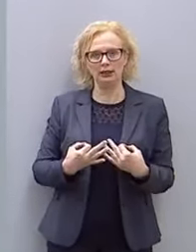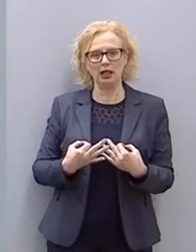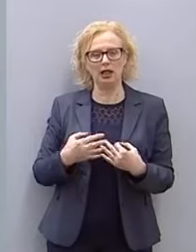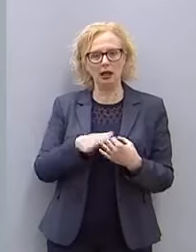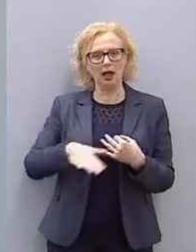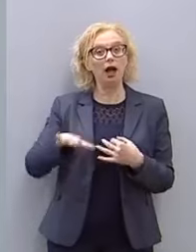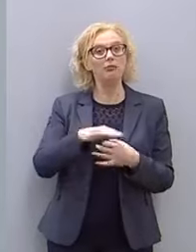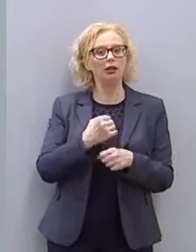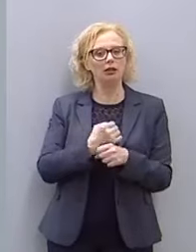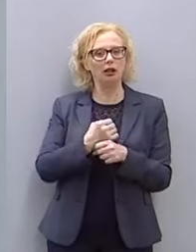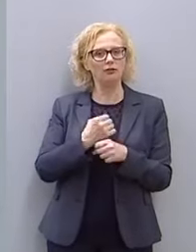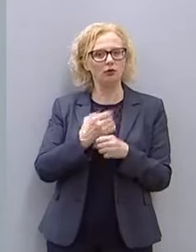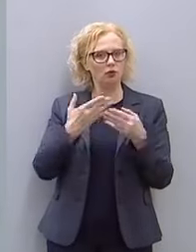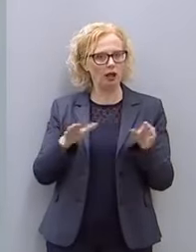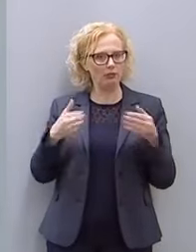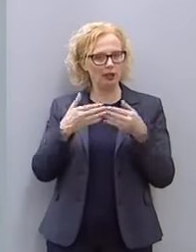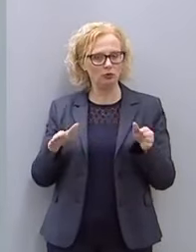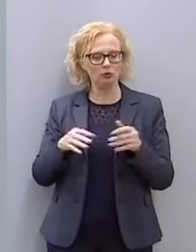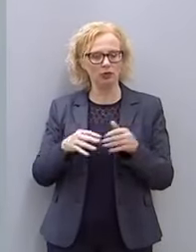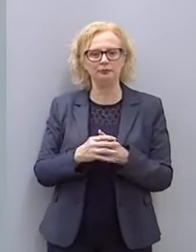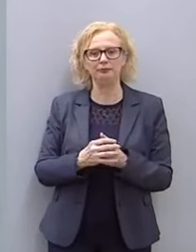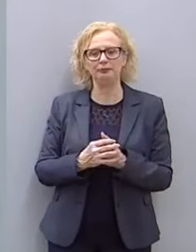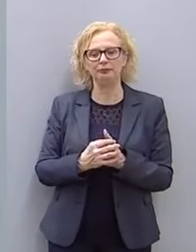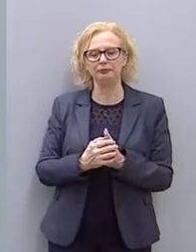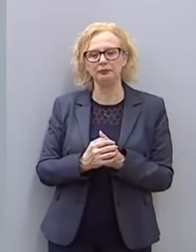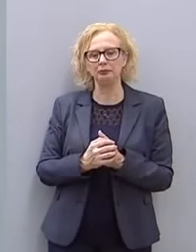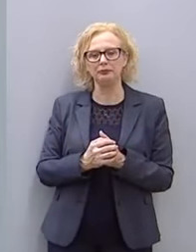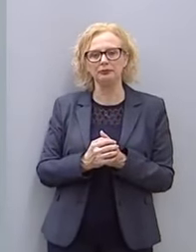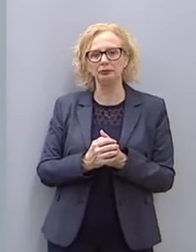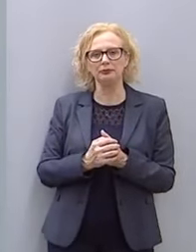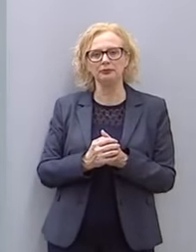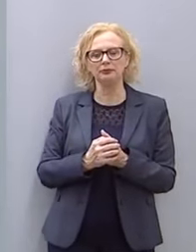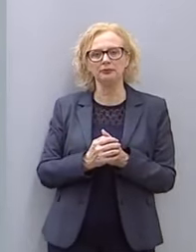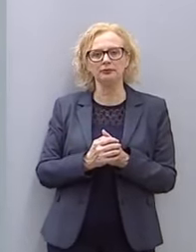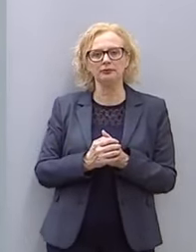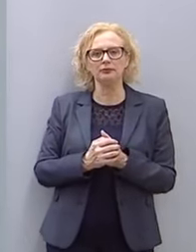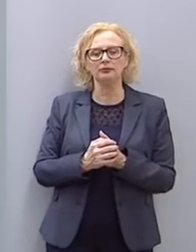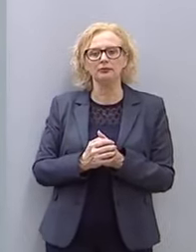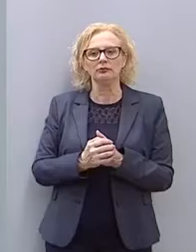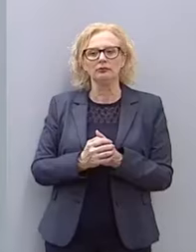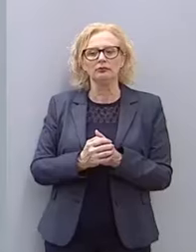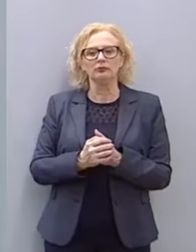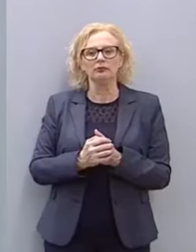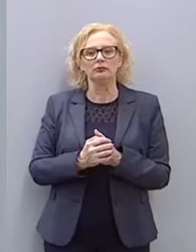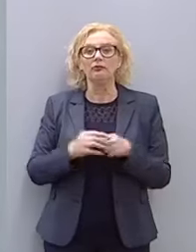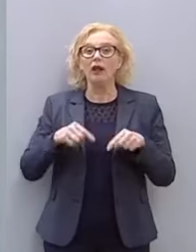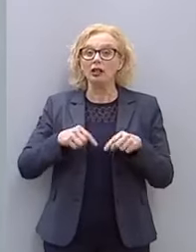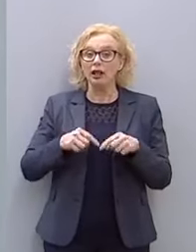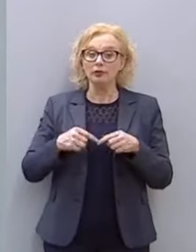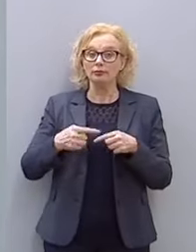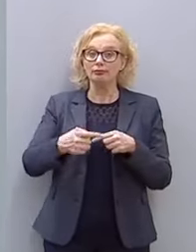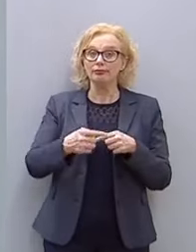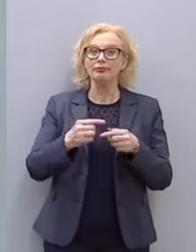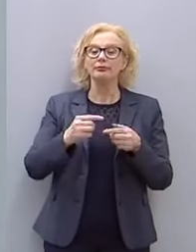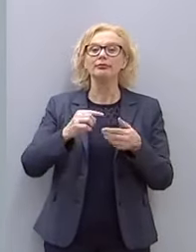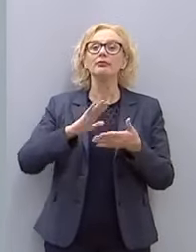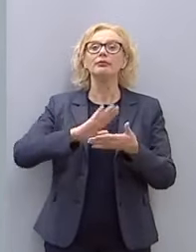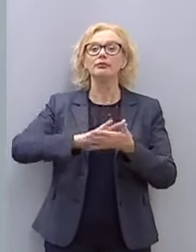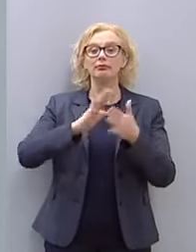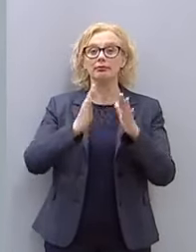nelle aperture che abbiamo che abbiamo che abbiamo davanti stiamo facendo un accordo con